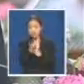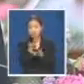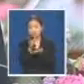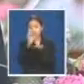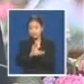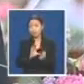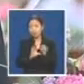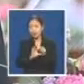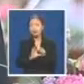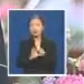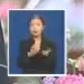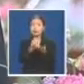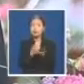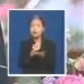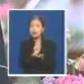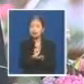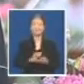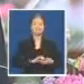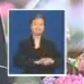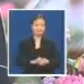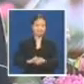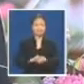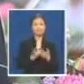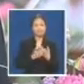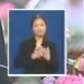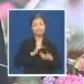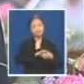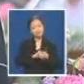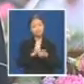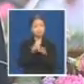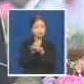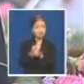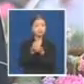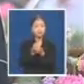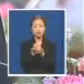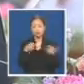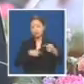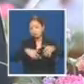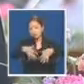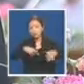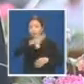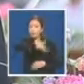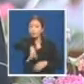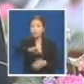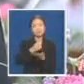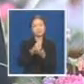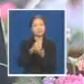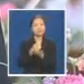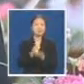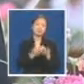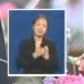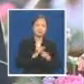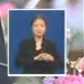เกิดความรักความสมานฉันท์การช่วยเหลือเกื้อกูลกันในชุมชนฟื้นฟู